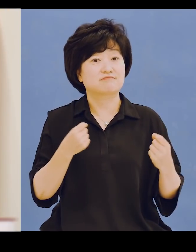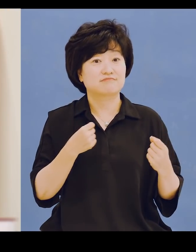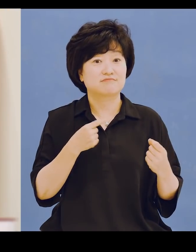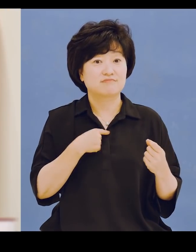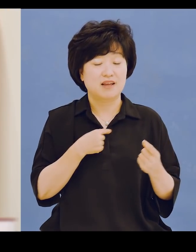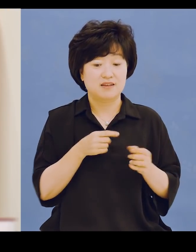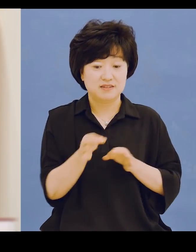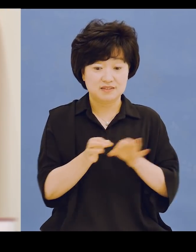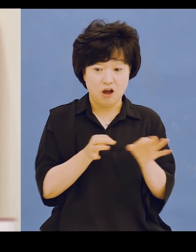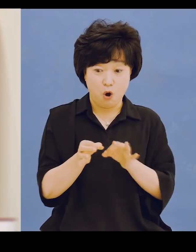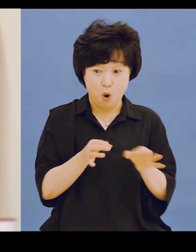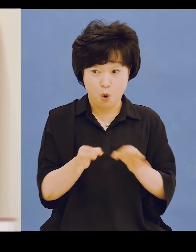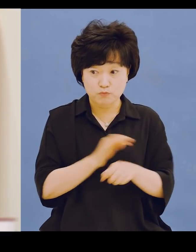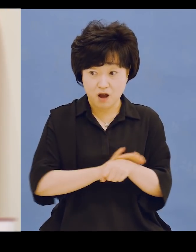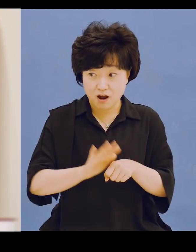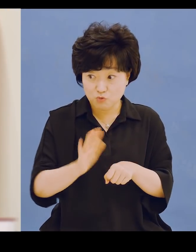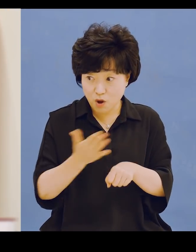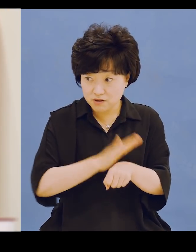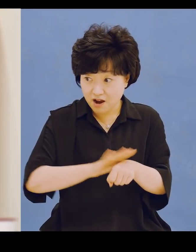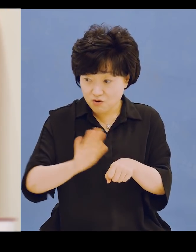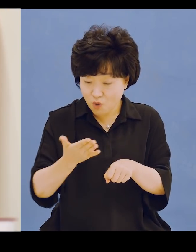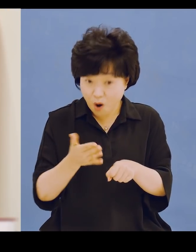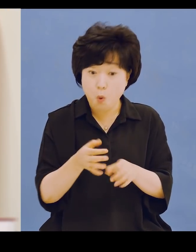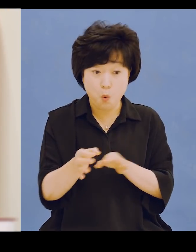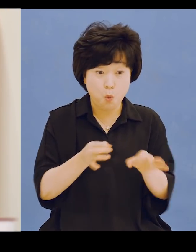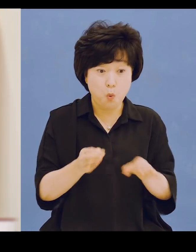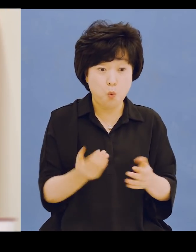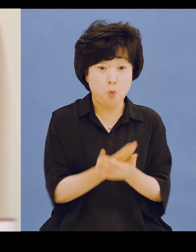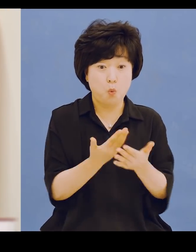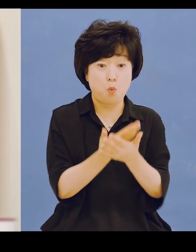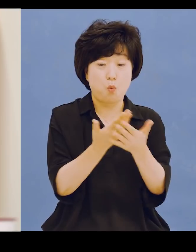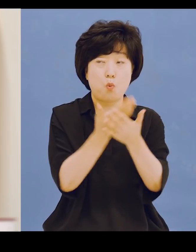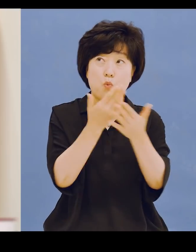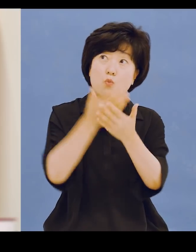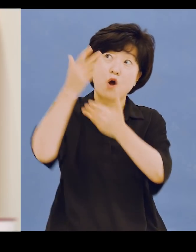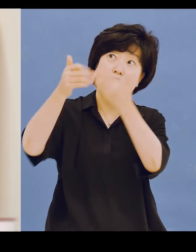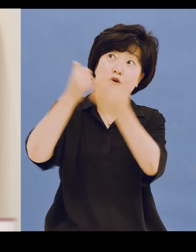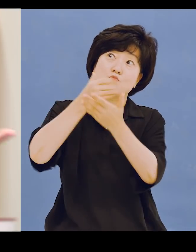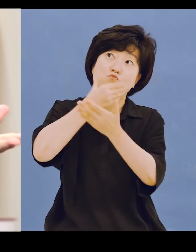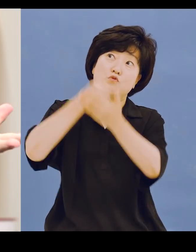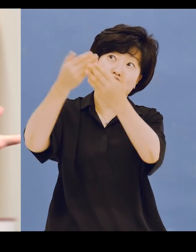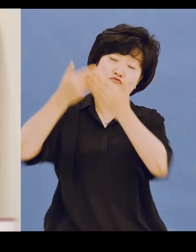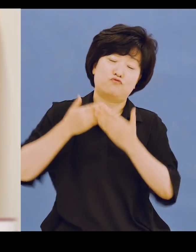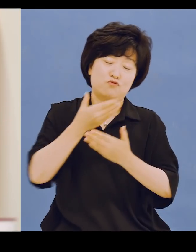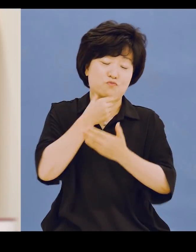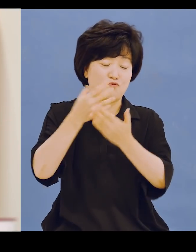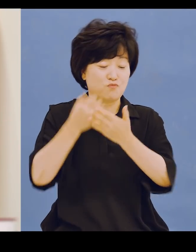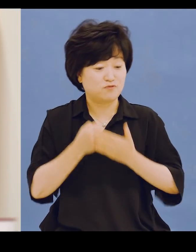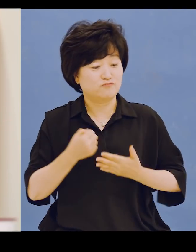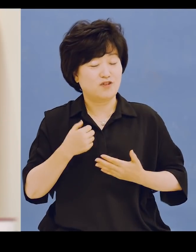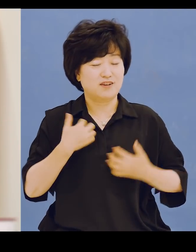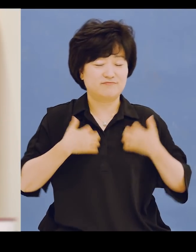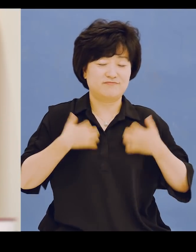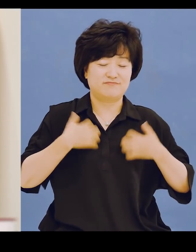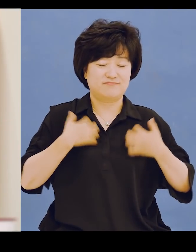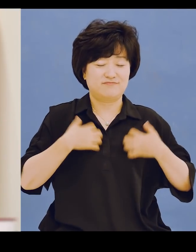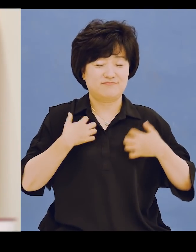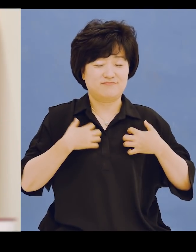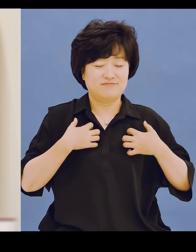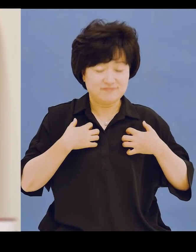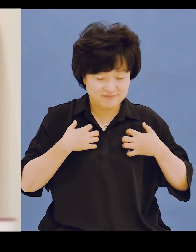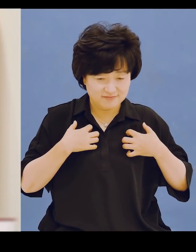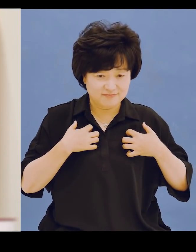점점 불어남에 의해서 그것이 응답인 줄 알았고 네. 그러나 그 단어를 듣는 순간에